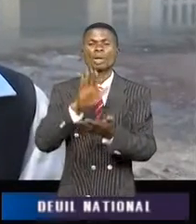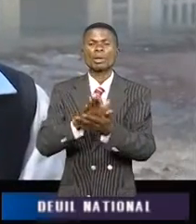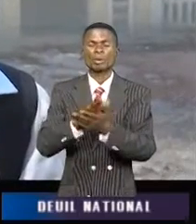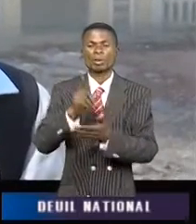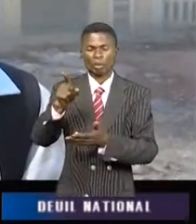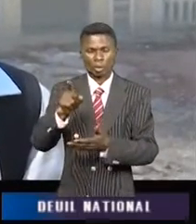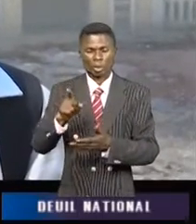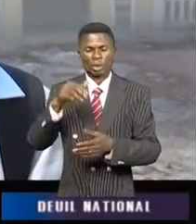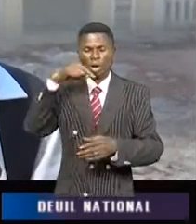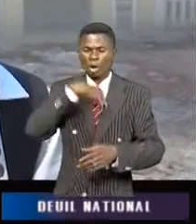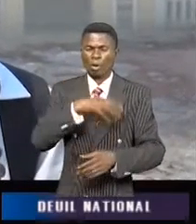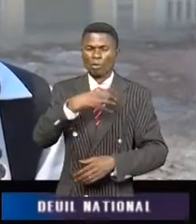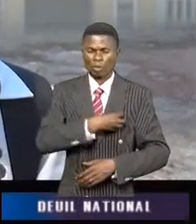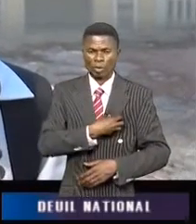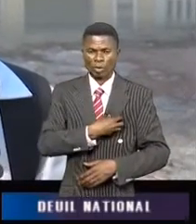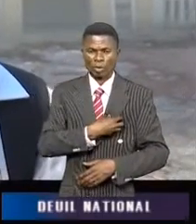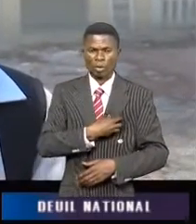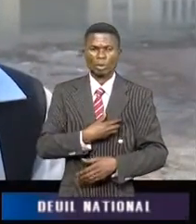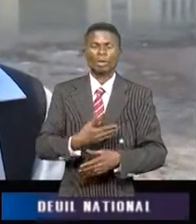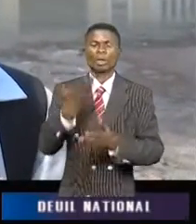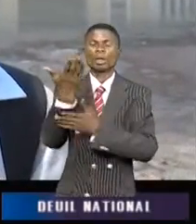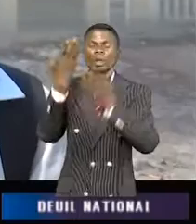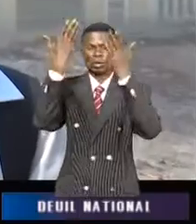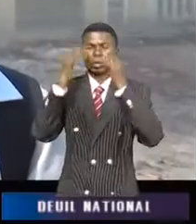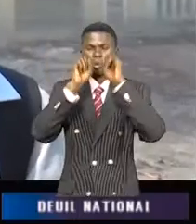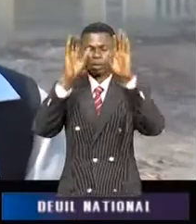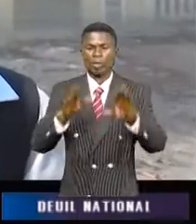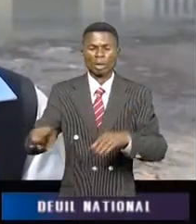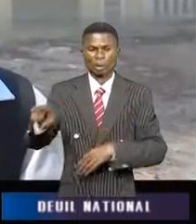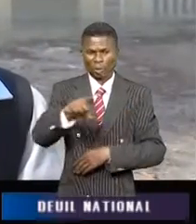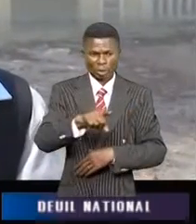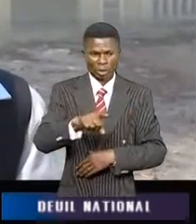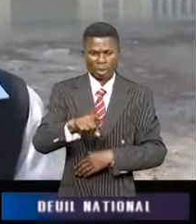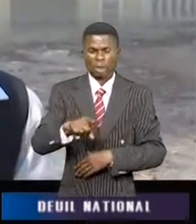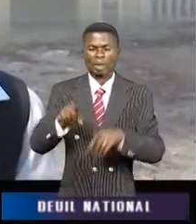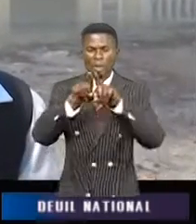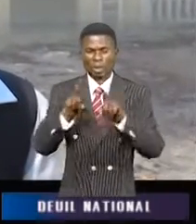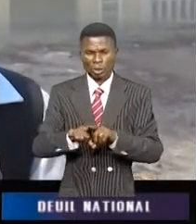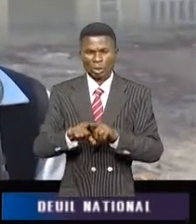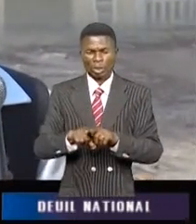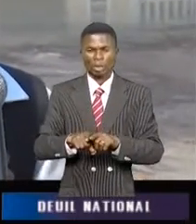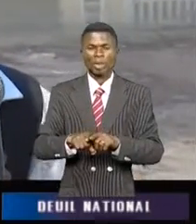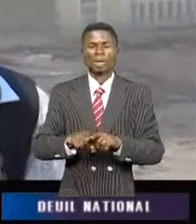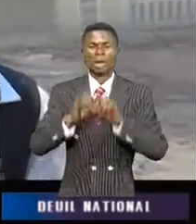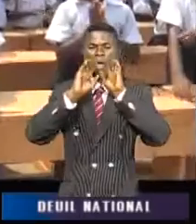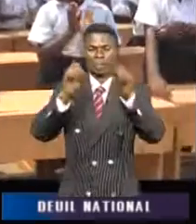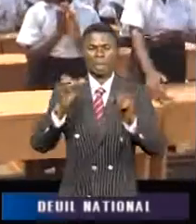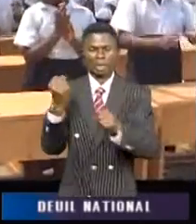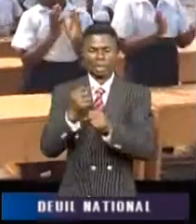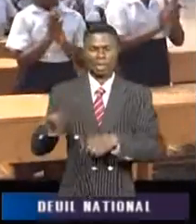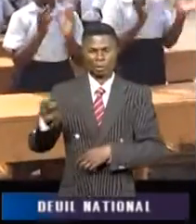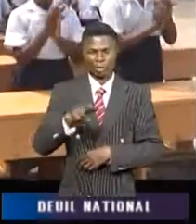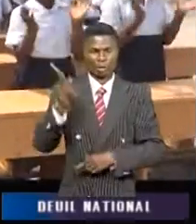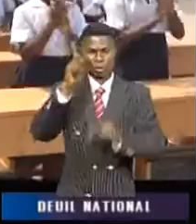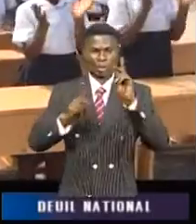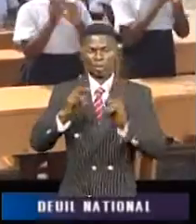tout notre âme et demandons à Dieu de vouloir bien vous bénir et bénir vos actions. Merci. Un peuple